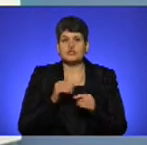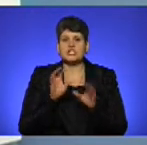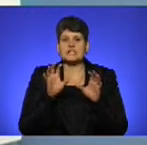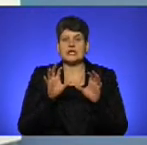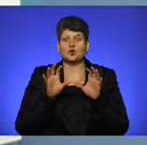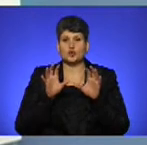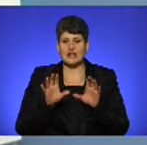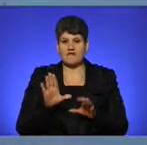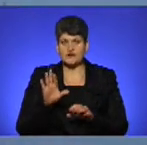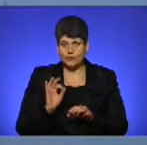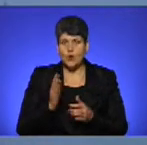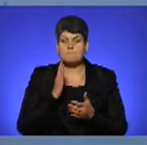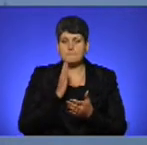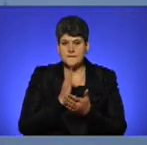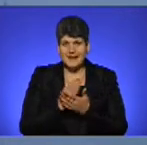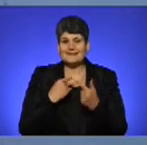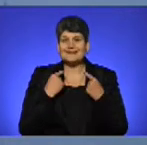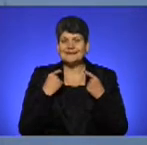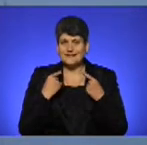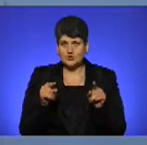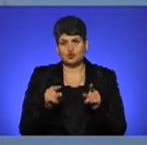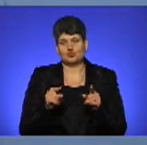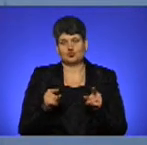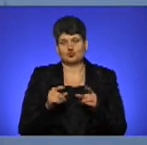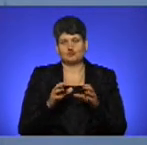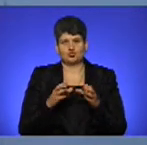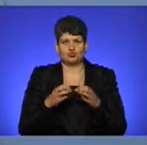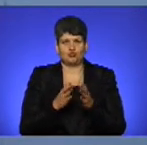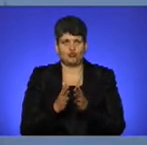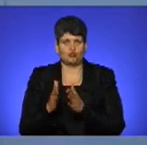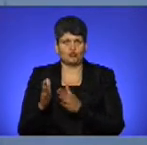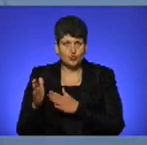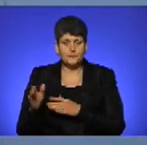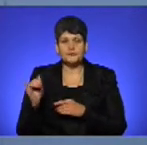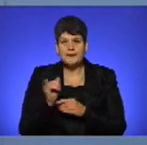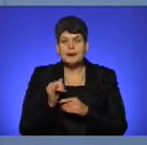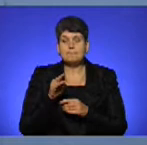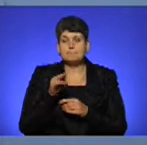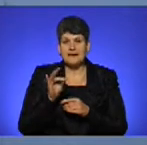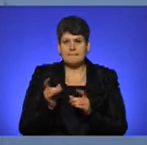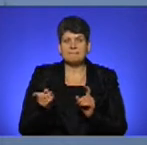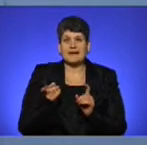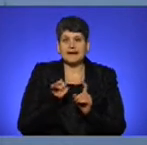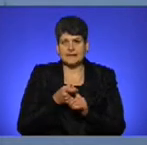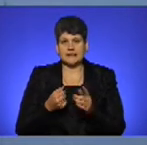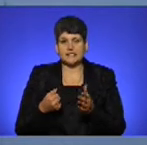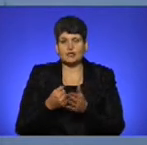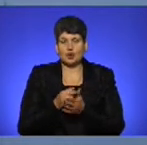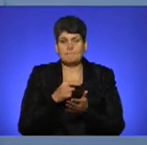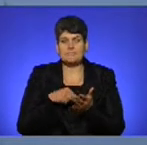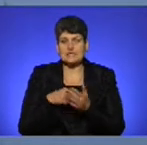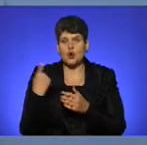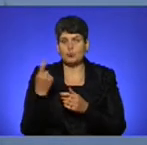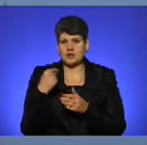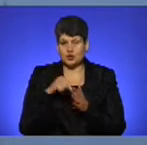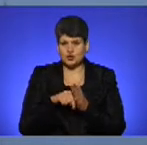законодавство має іншу структуру, і відповідно при приєднанні до міста обласного значення,